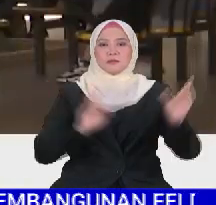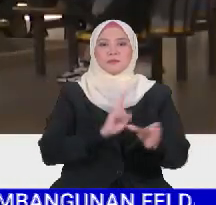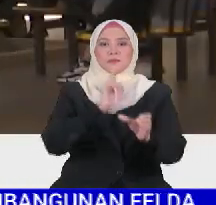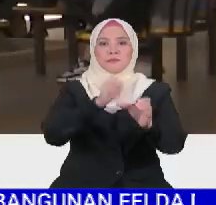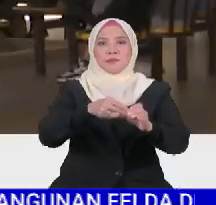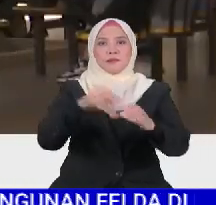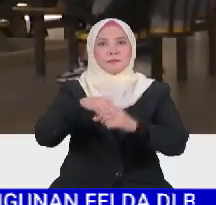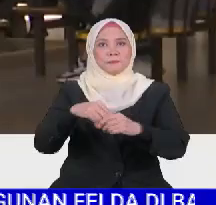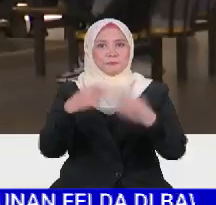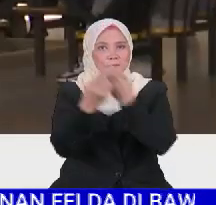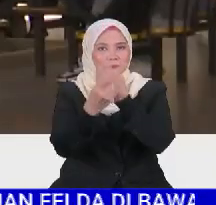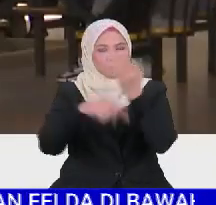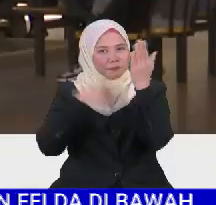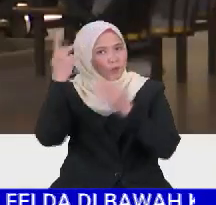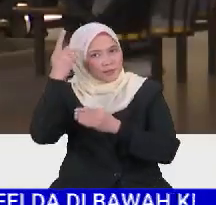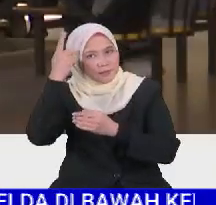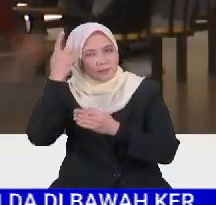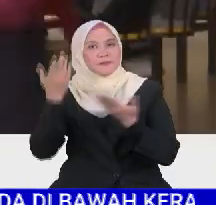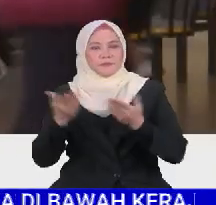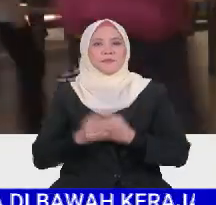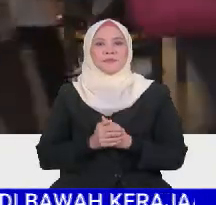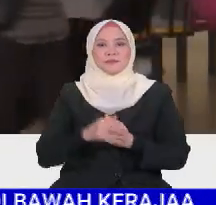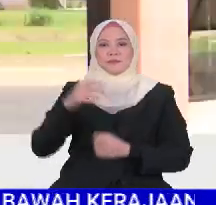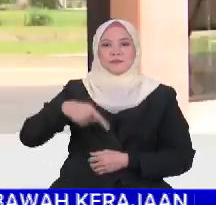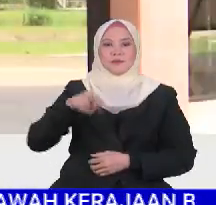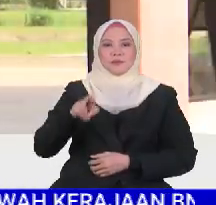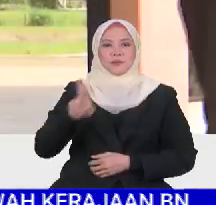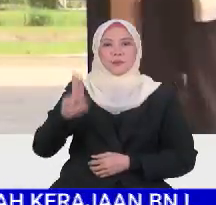dalam politik apabila kita memperkatakan tentang